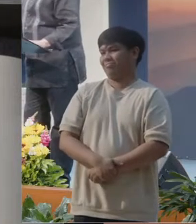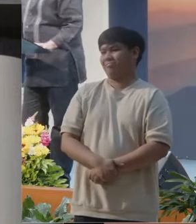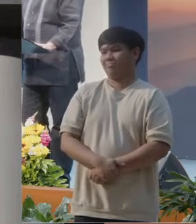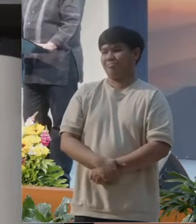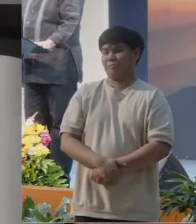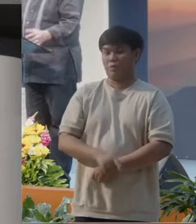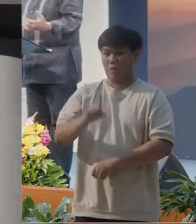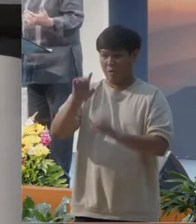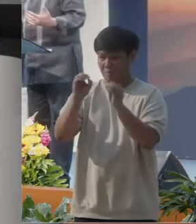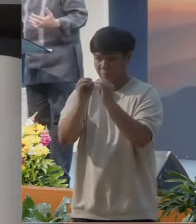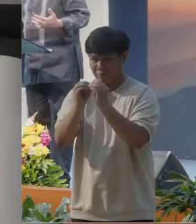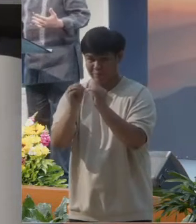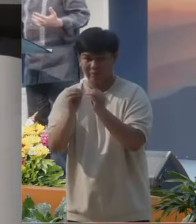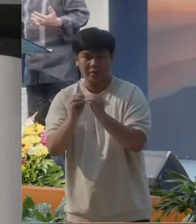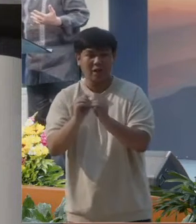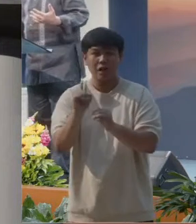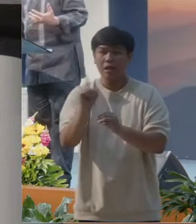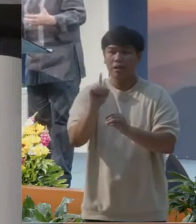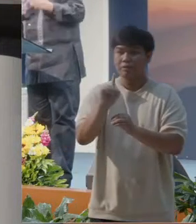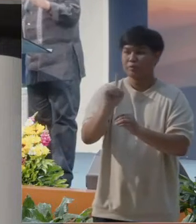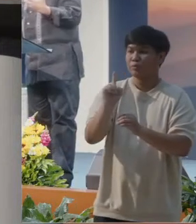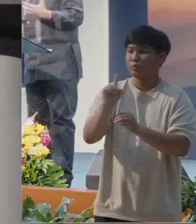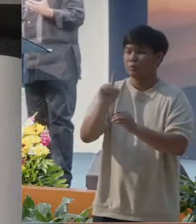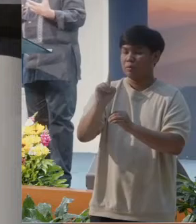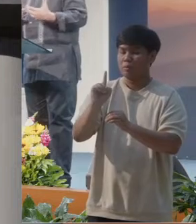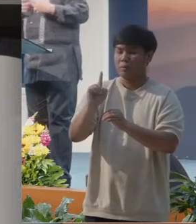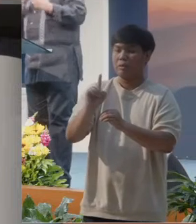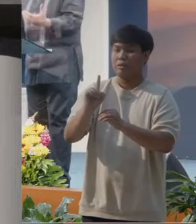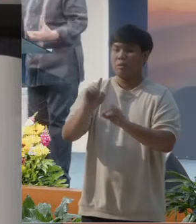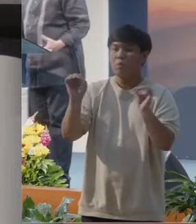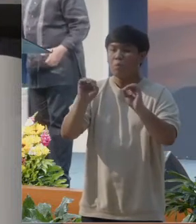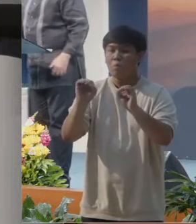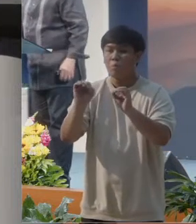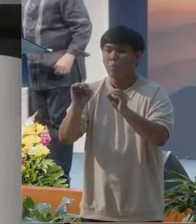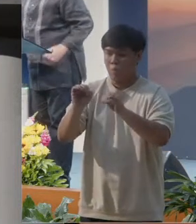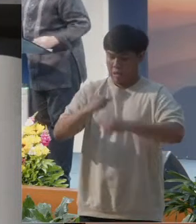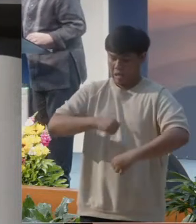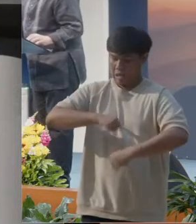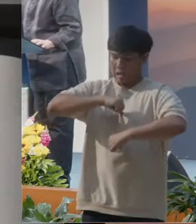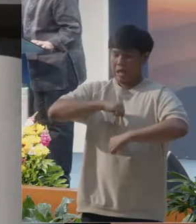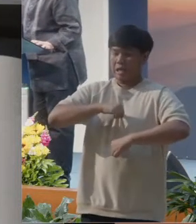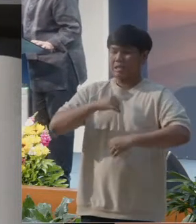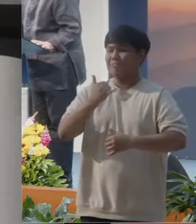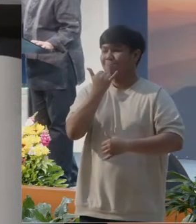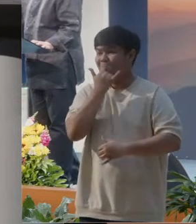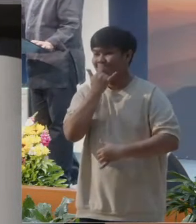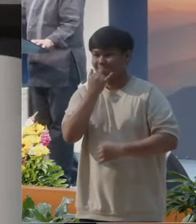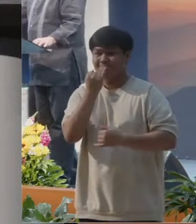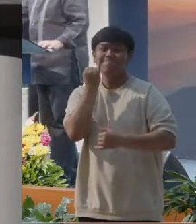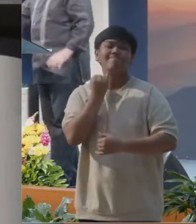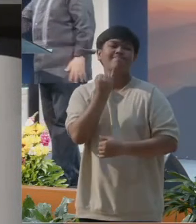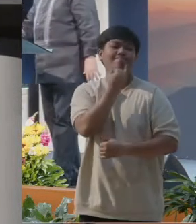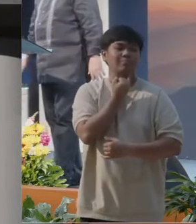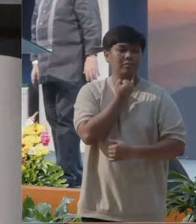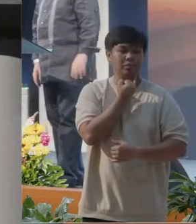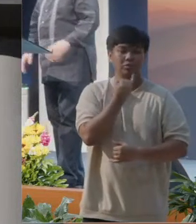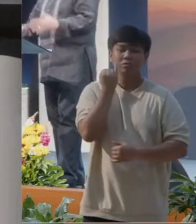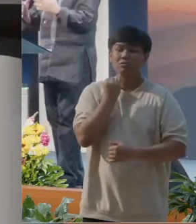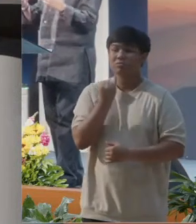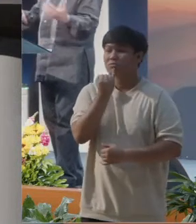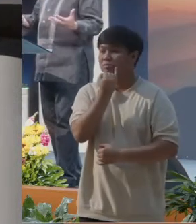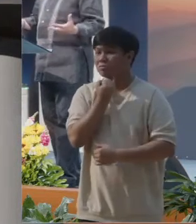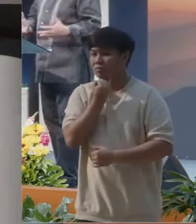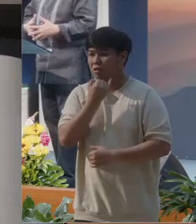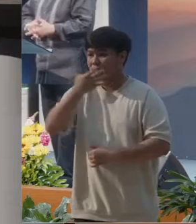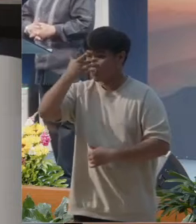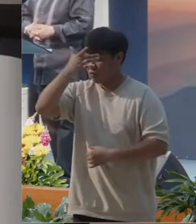Isa pa po, hindi lamang po na wala sa lugar ang kanilang pagmamalaking loob. Pangalawa, ang Israel, abay